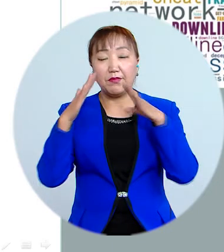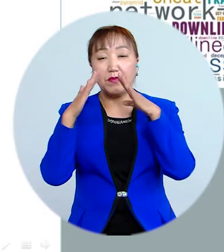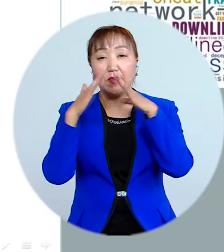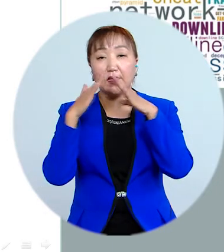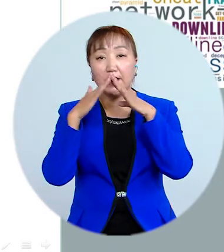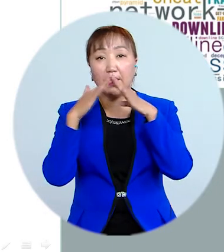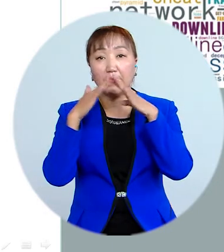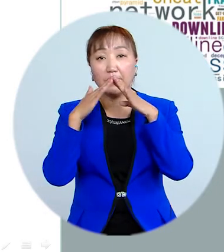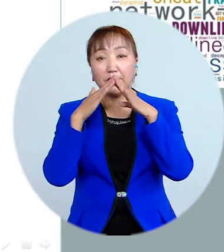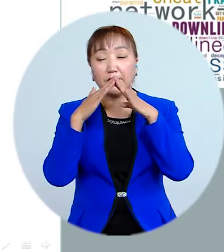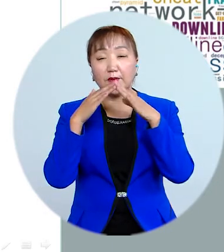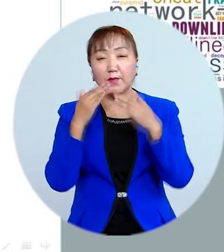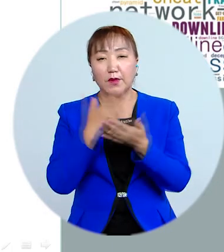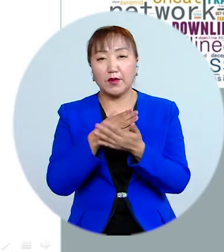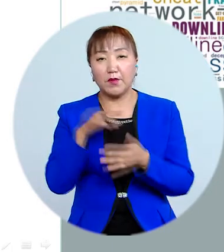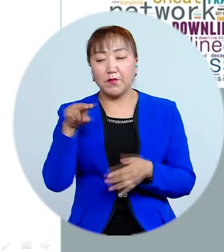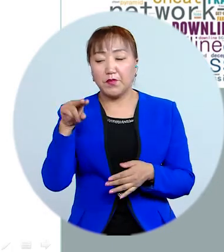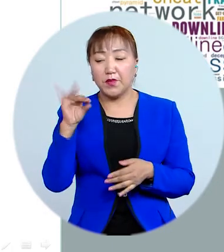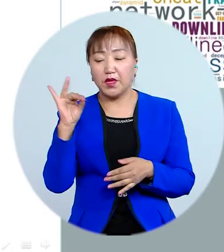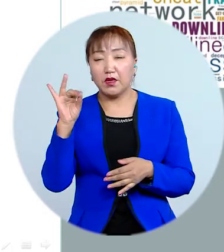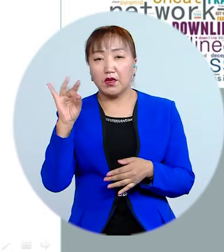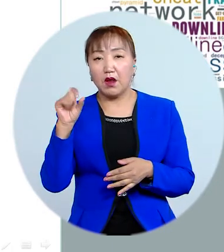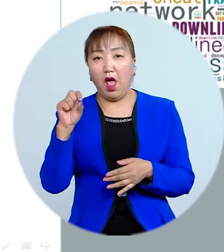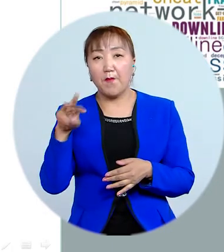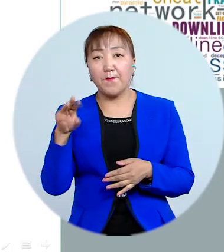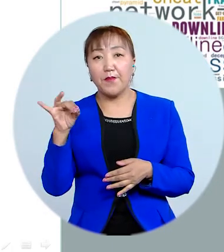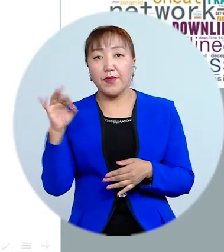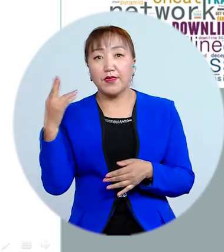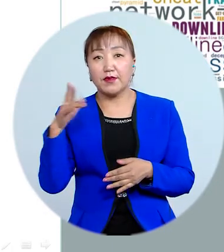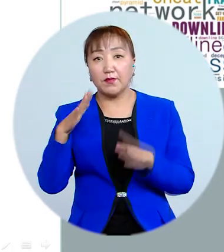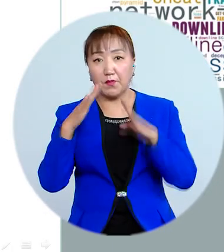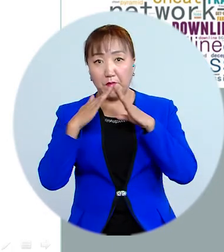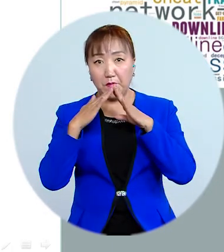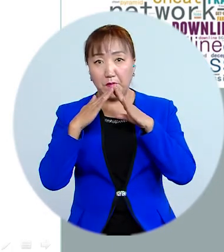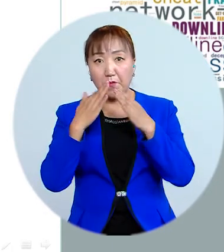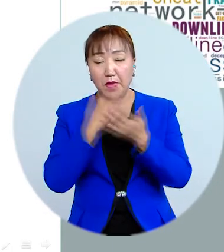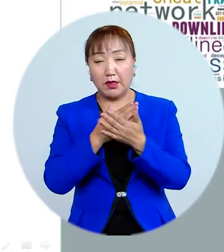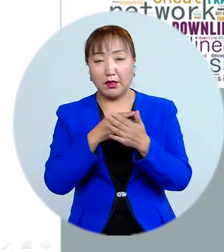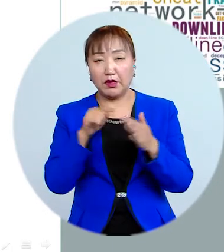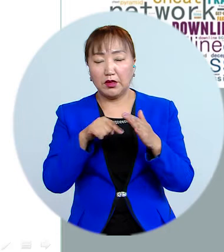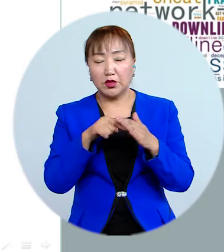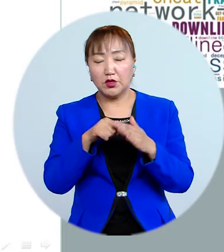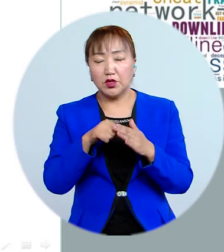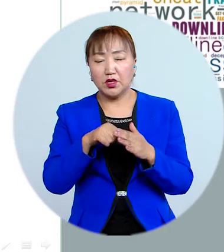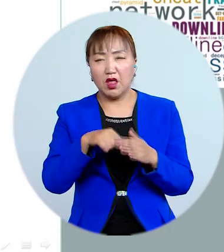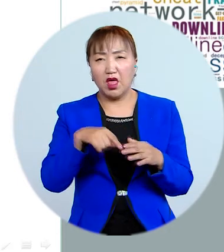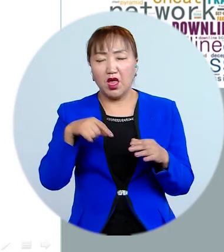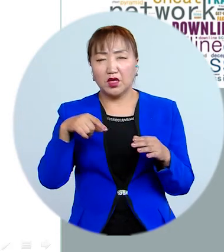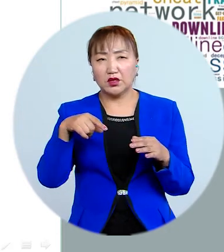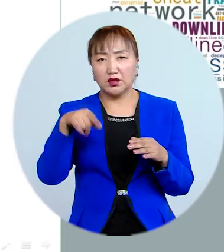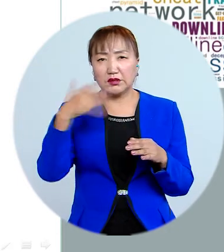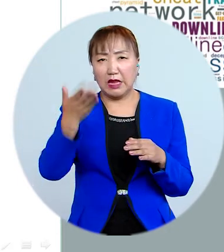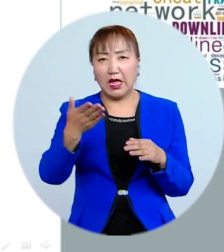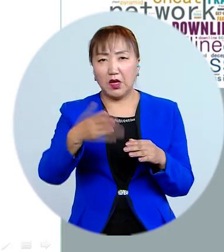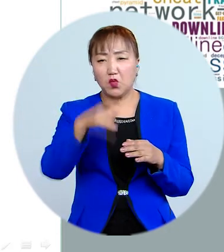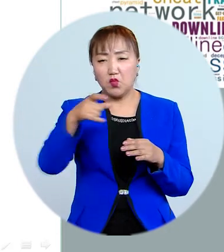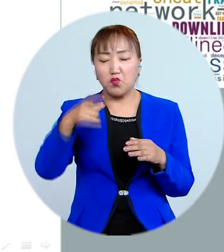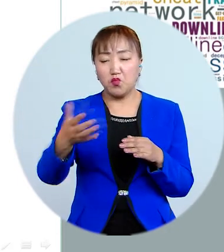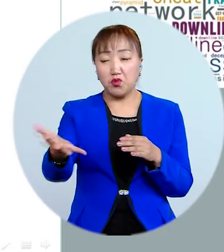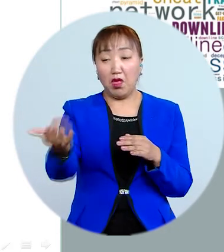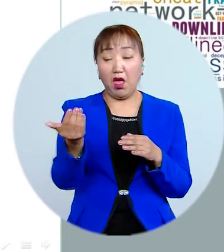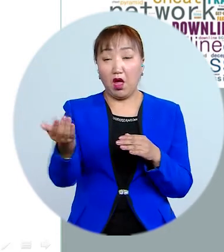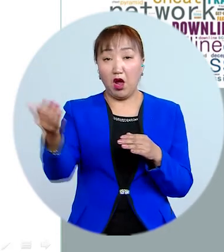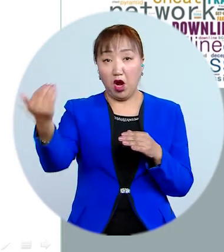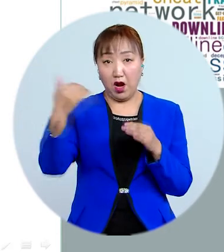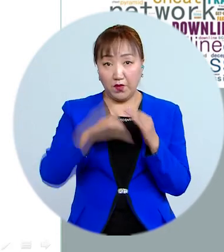луйврын пирамид гэж байдаг. Тэгэхээр энэ луйврын пирамид гэдэг нь энгийнээр тайлбарлах юм бол одоо та нэг тэдүүн олж ирээд ийм урамшуул